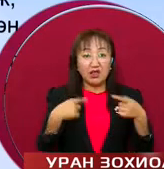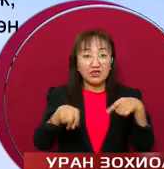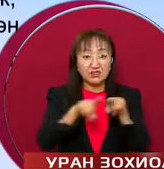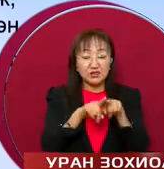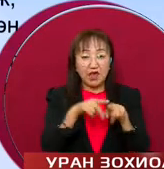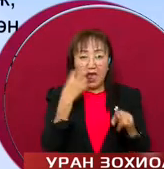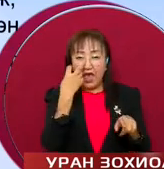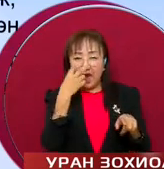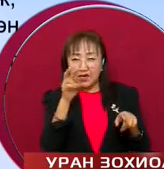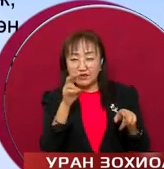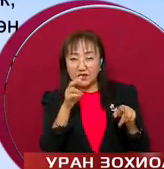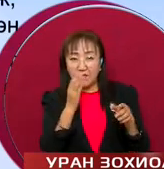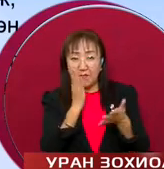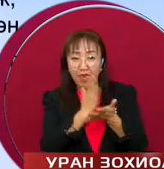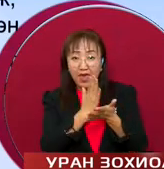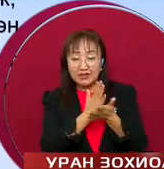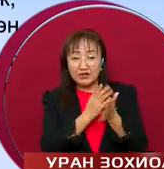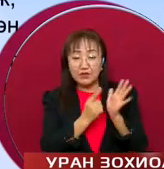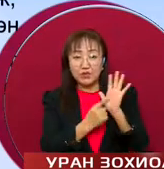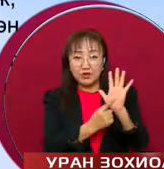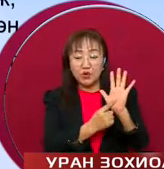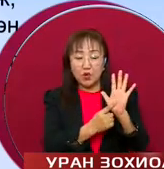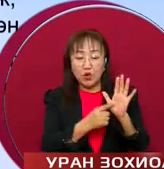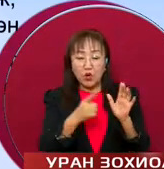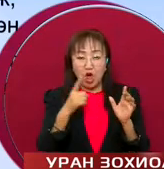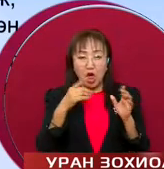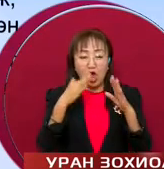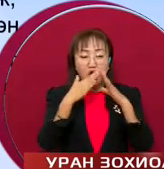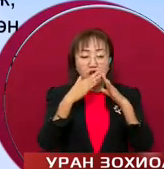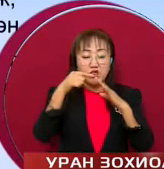харагдах байдал буюу оройн хэлбэрийг адилтгсан.